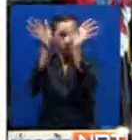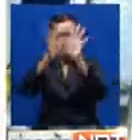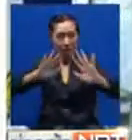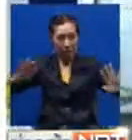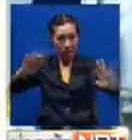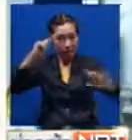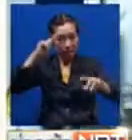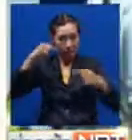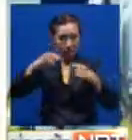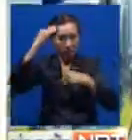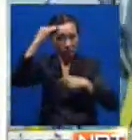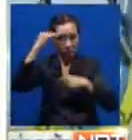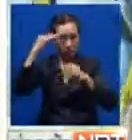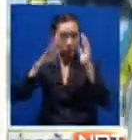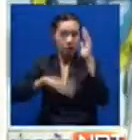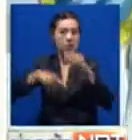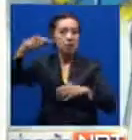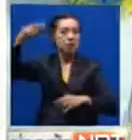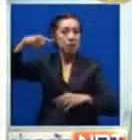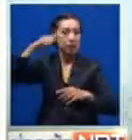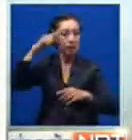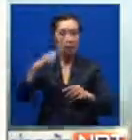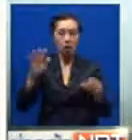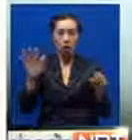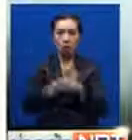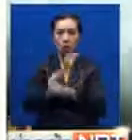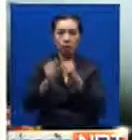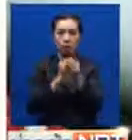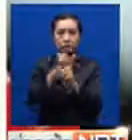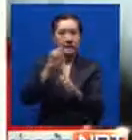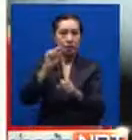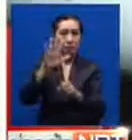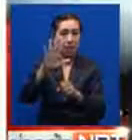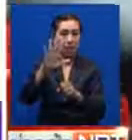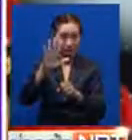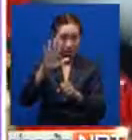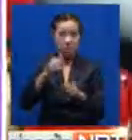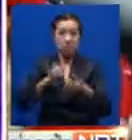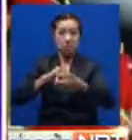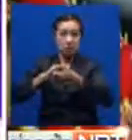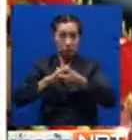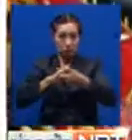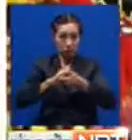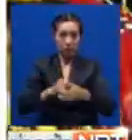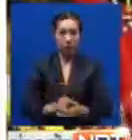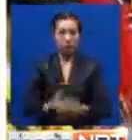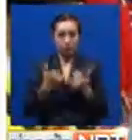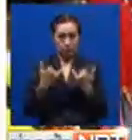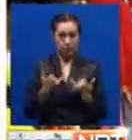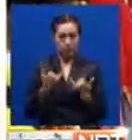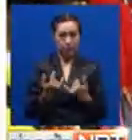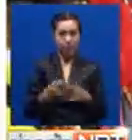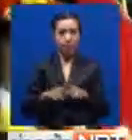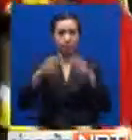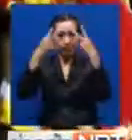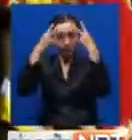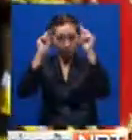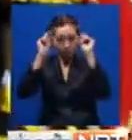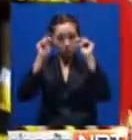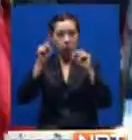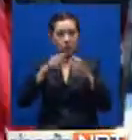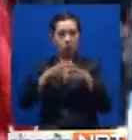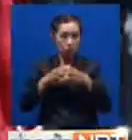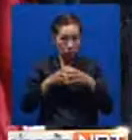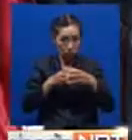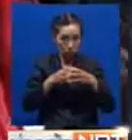พิเศษฉลองครบรอบความสัมพันธ์ 25ปีในวันนี้ค่ะโดยพลเอกประยุทธ์จันทร์โอชานายกรัฐมนตรีพร้อมคณะนะคะเดินทางถึง